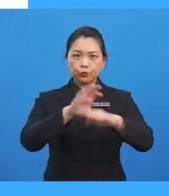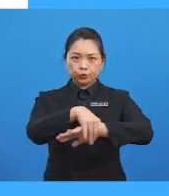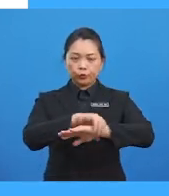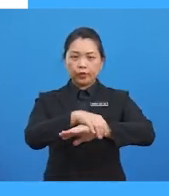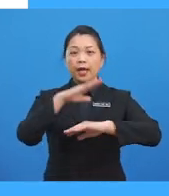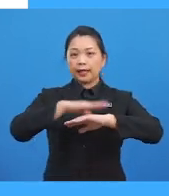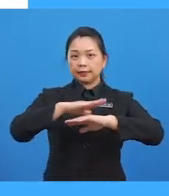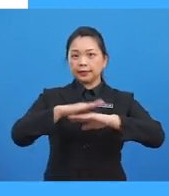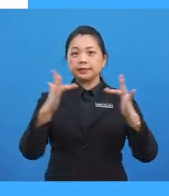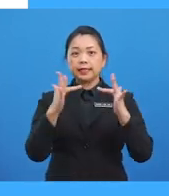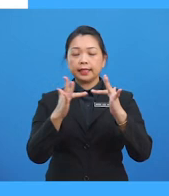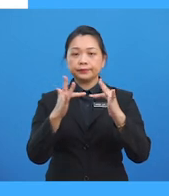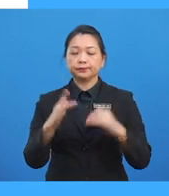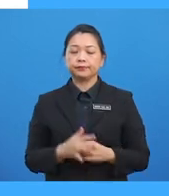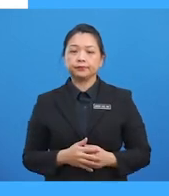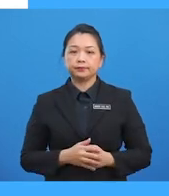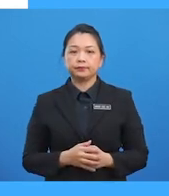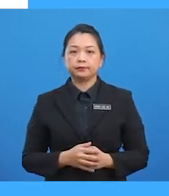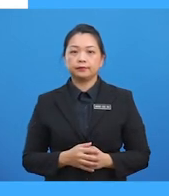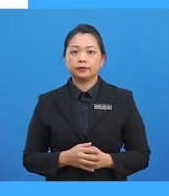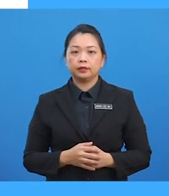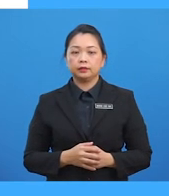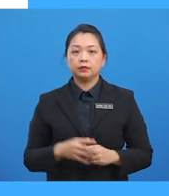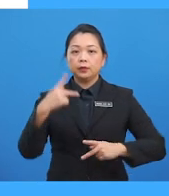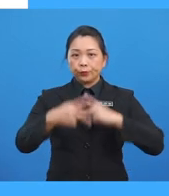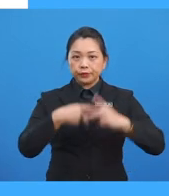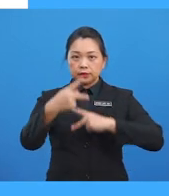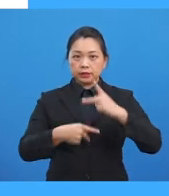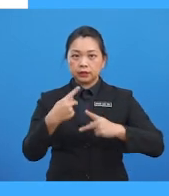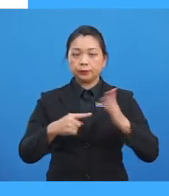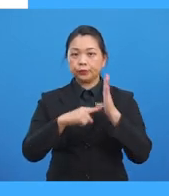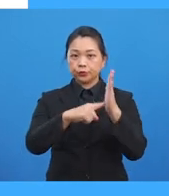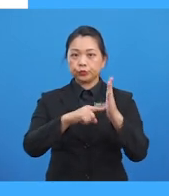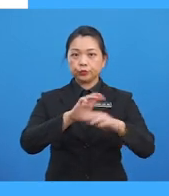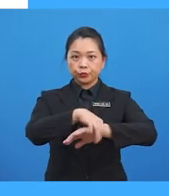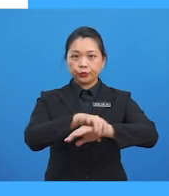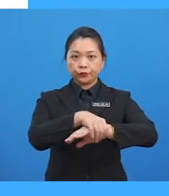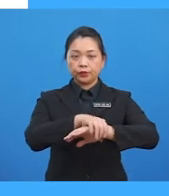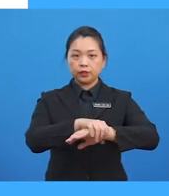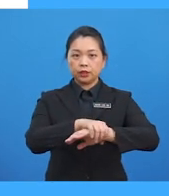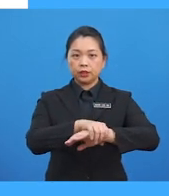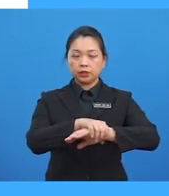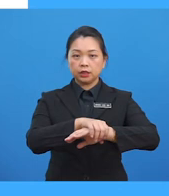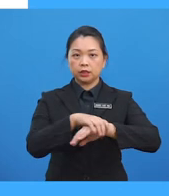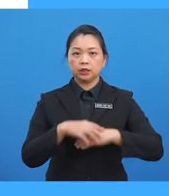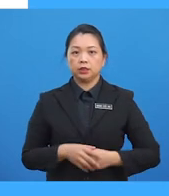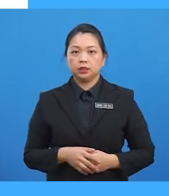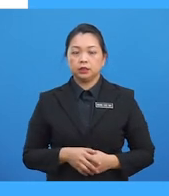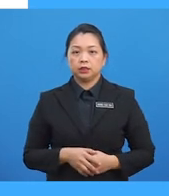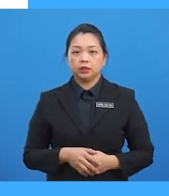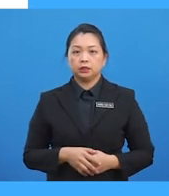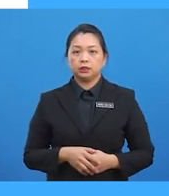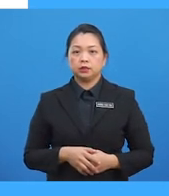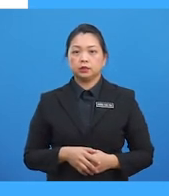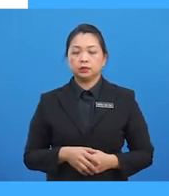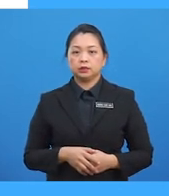geografi secara atas talian? Prosedur permohonan petunjuk geografi secara atas talian,